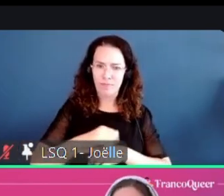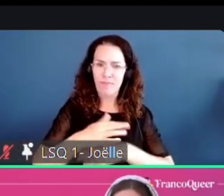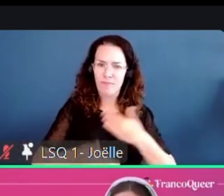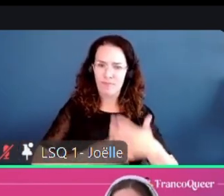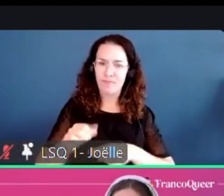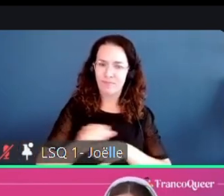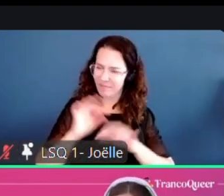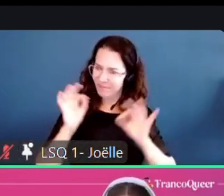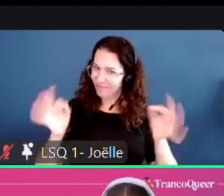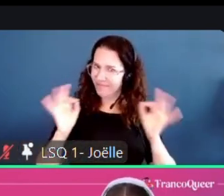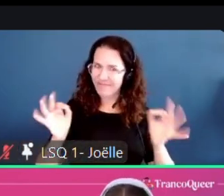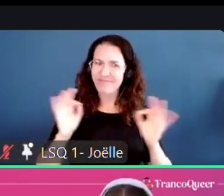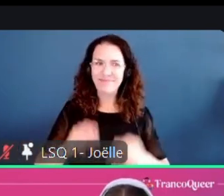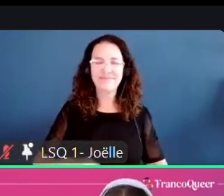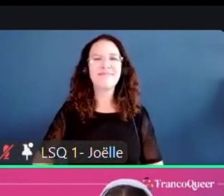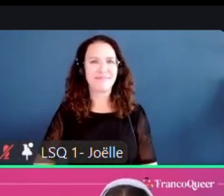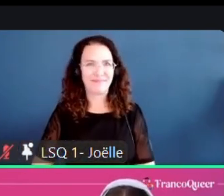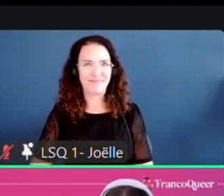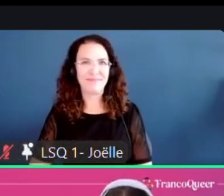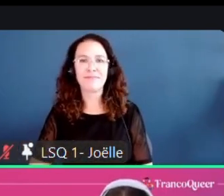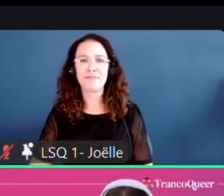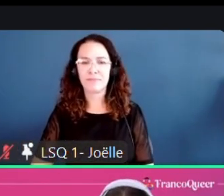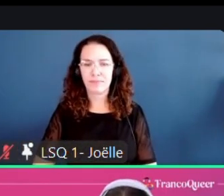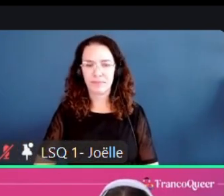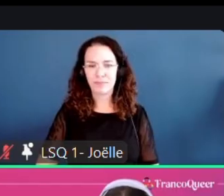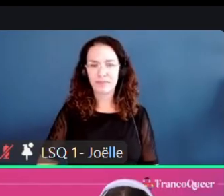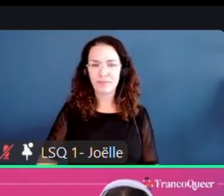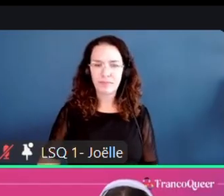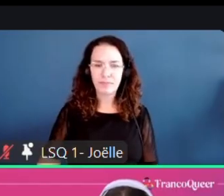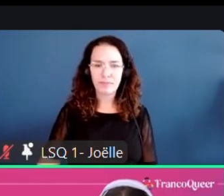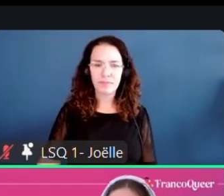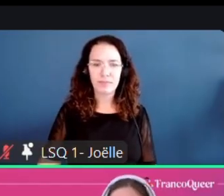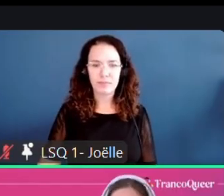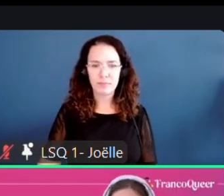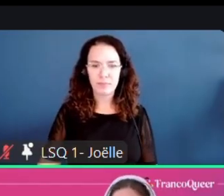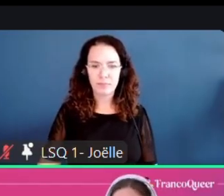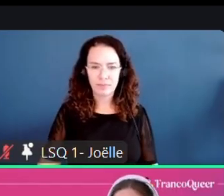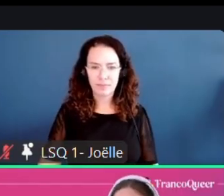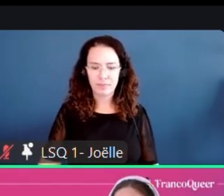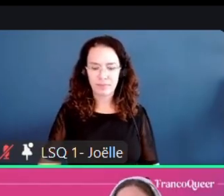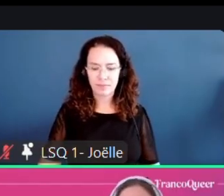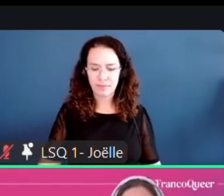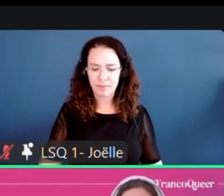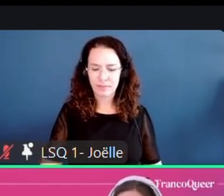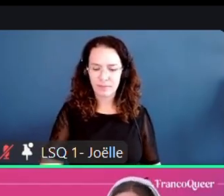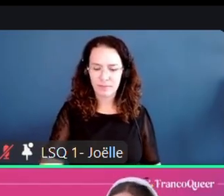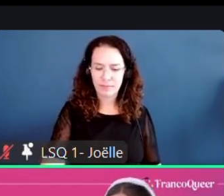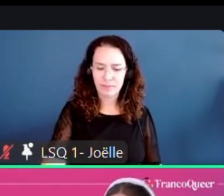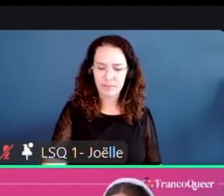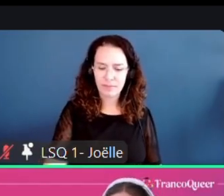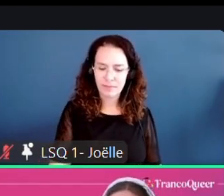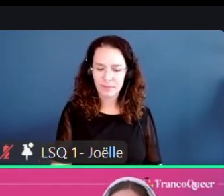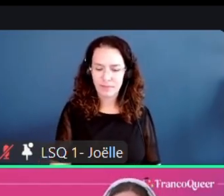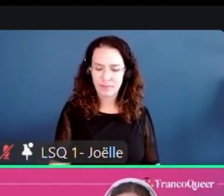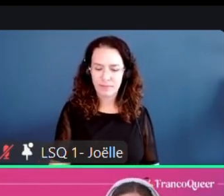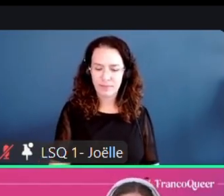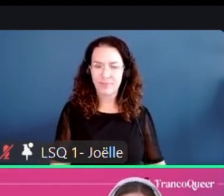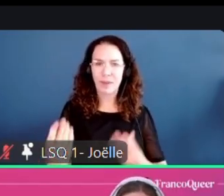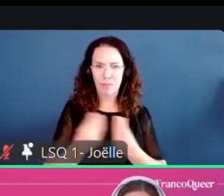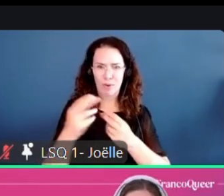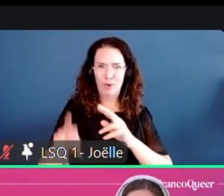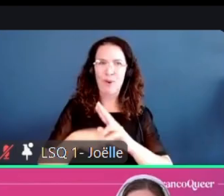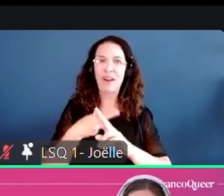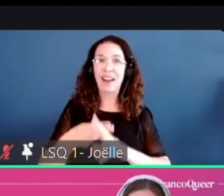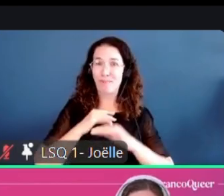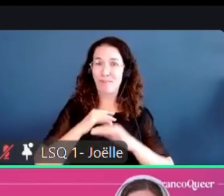la formation. OK, ça revient souvent, la formation. Super. Cool, merci beaucoup. Je vois que vous avez déjà ressorti beaucoup des réponses